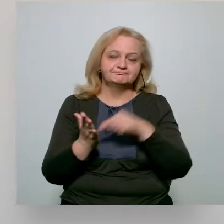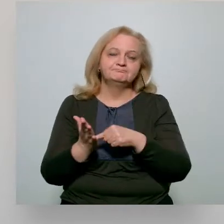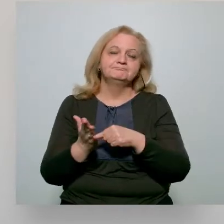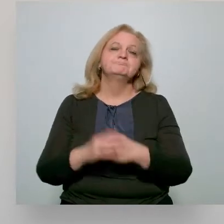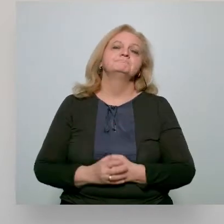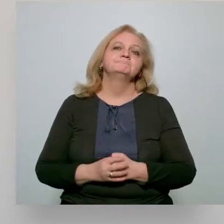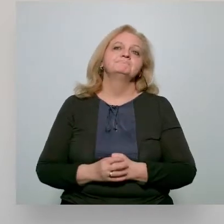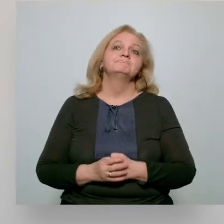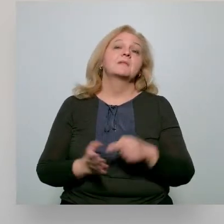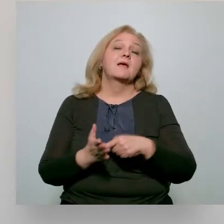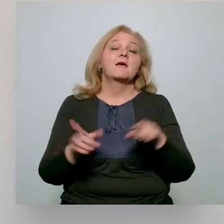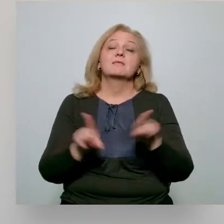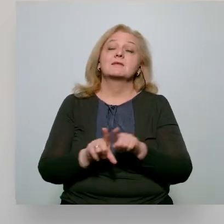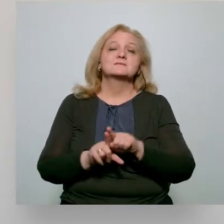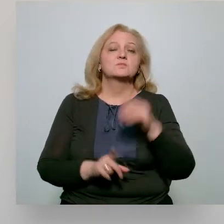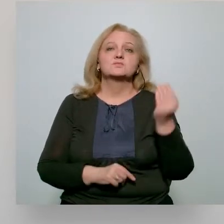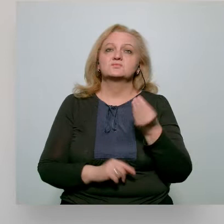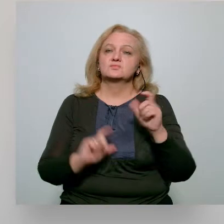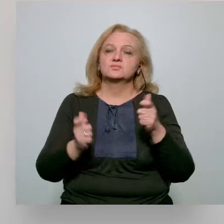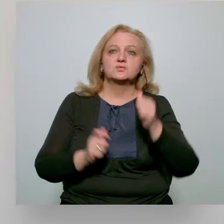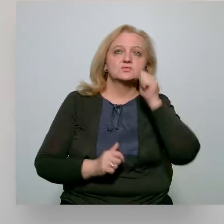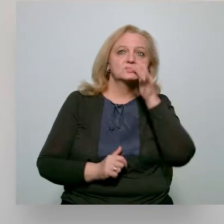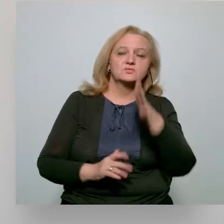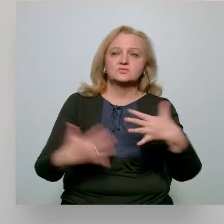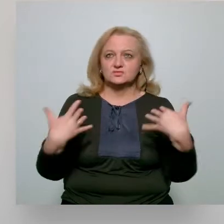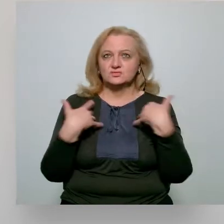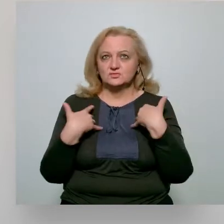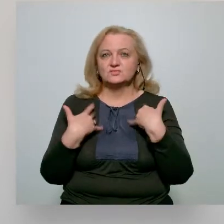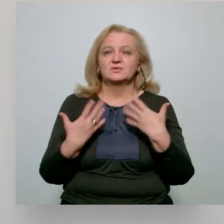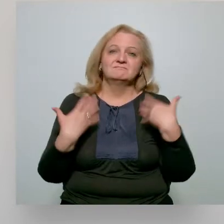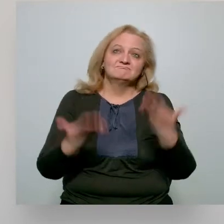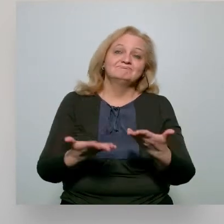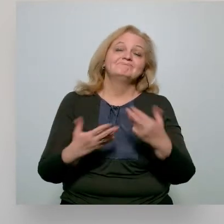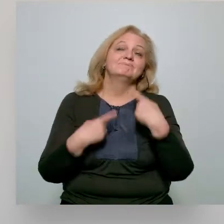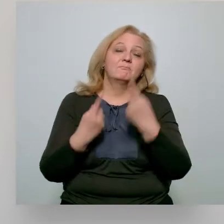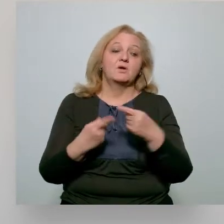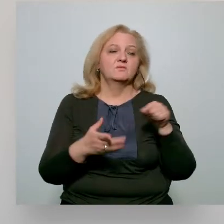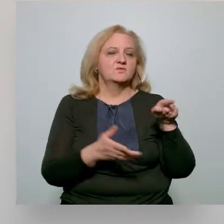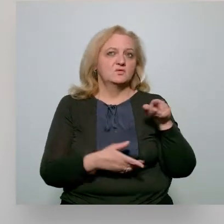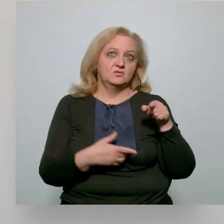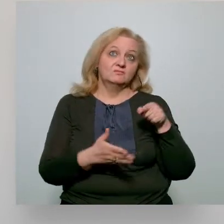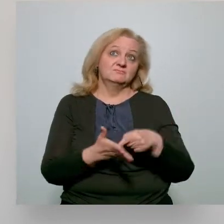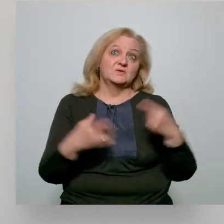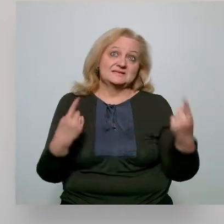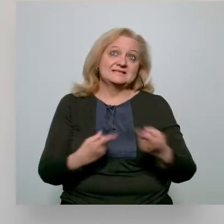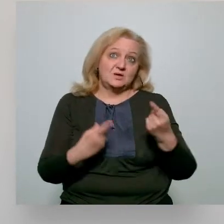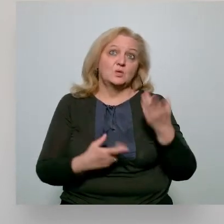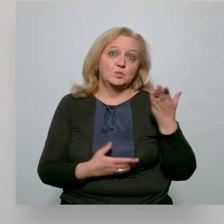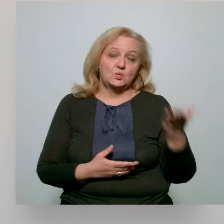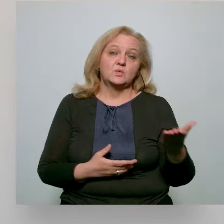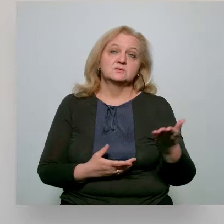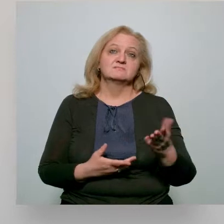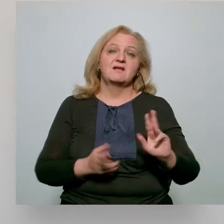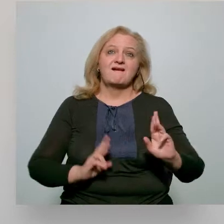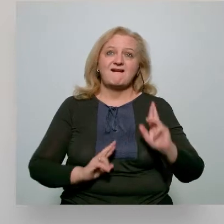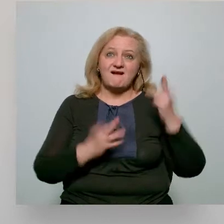literaturoznawstwa, ale też do tego, co codzienne życie ujawnia, zwłaszcza w tak dramatycznych momentach, jak